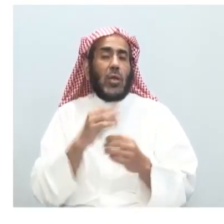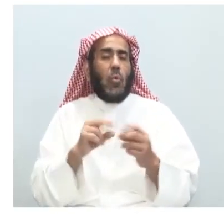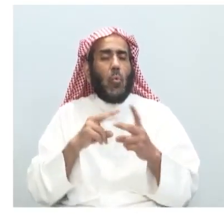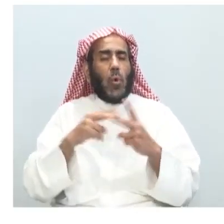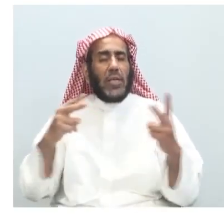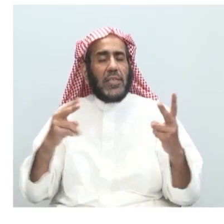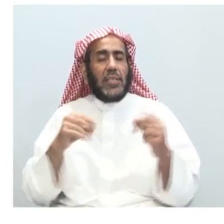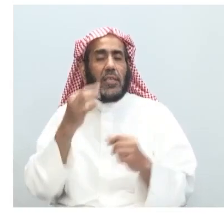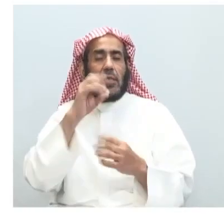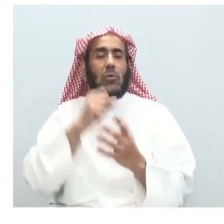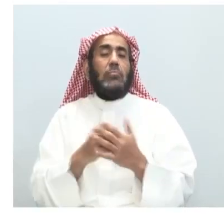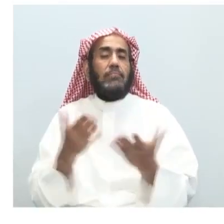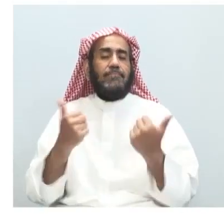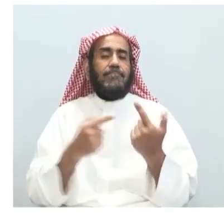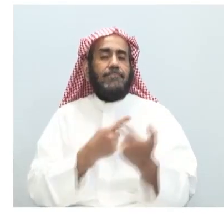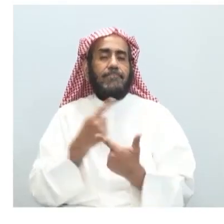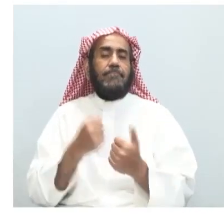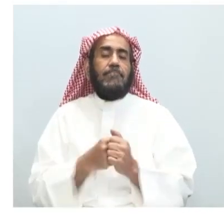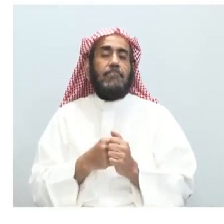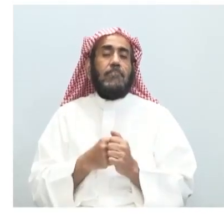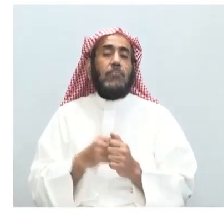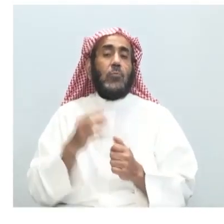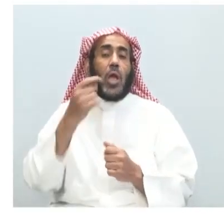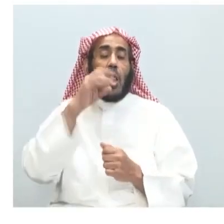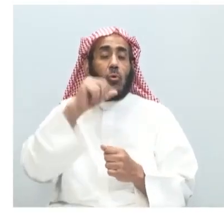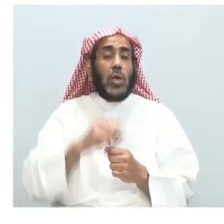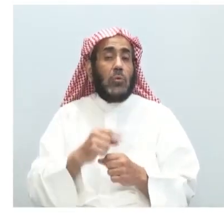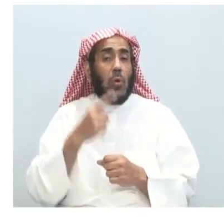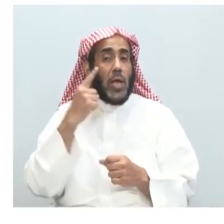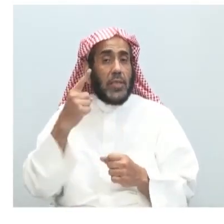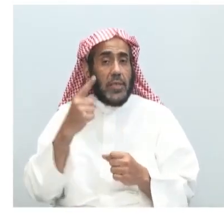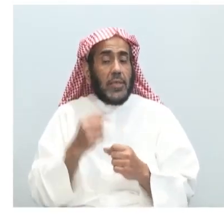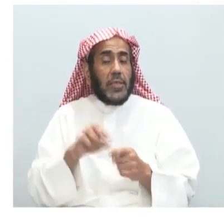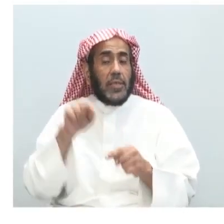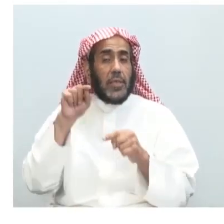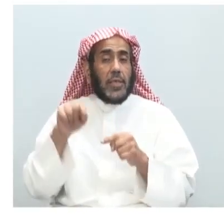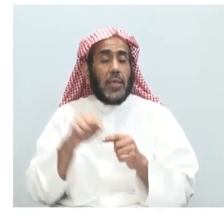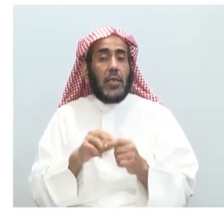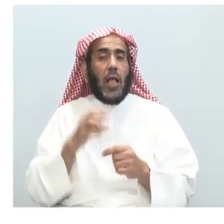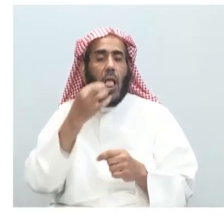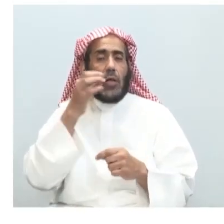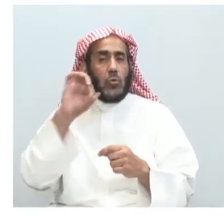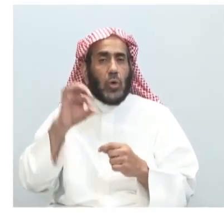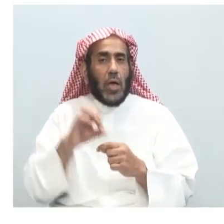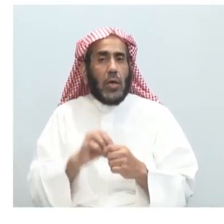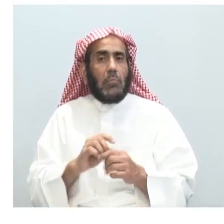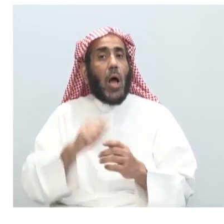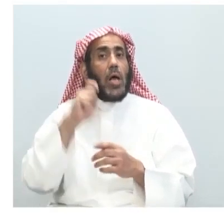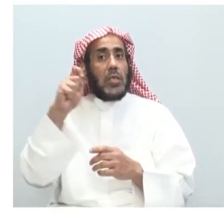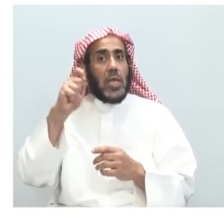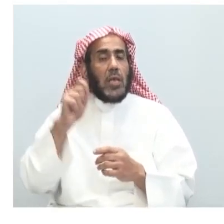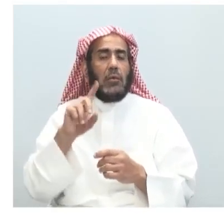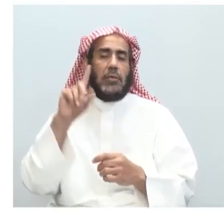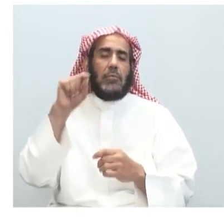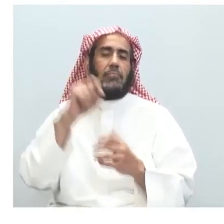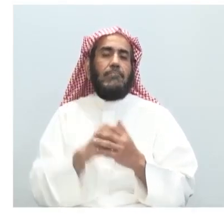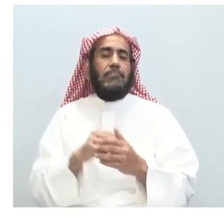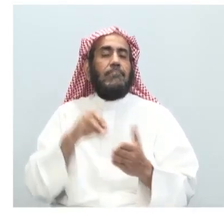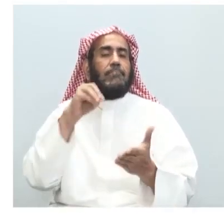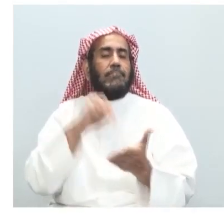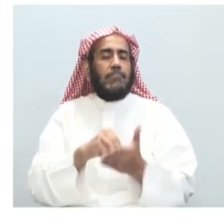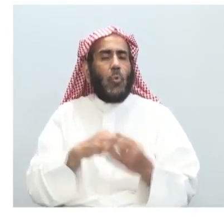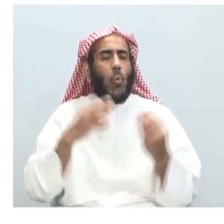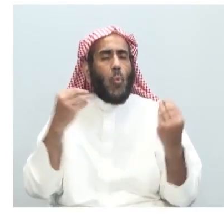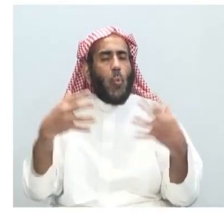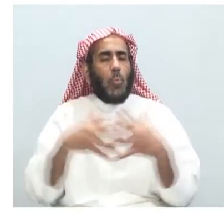وعديده التسكر السكريات الاحاديه هي سكر بسيط احسنتم يحتوي